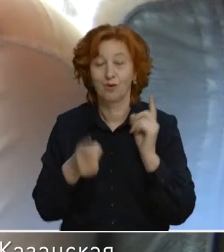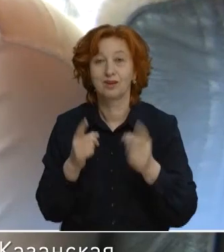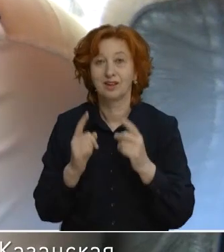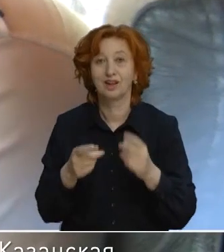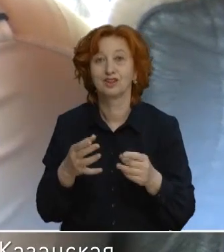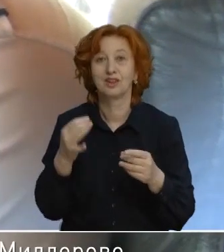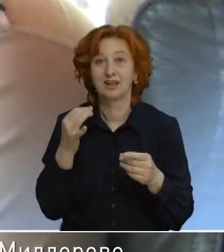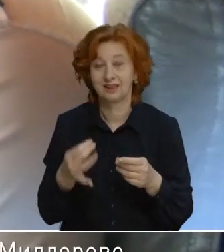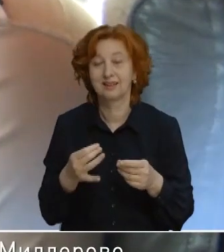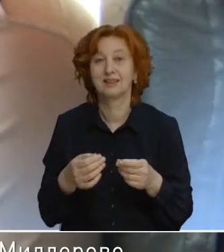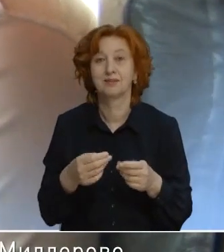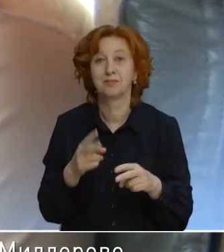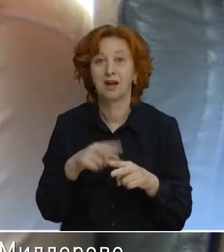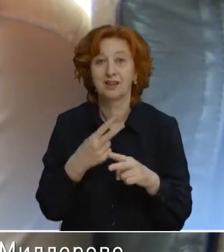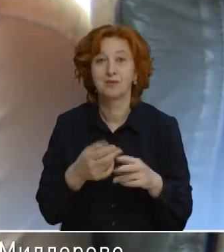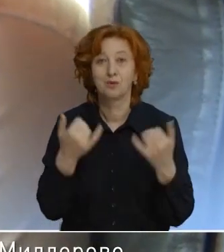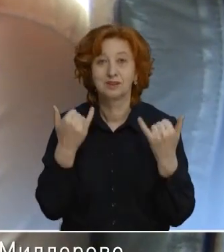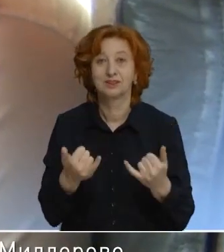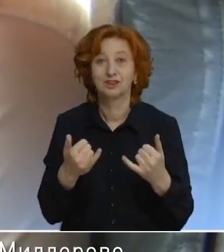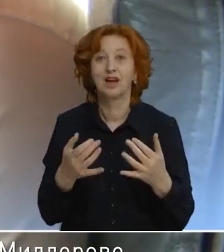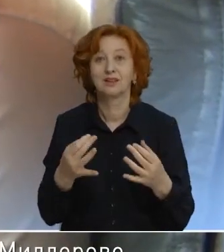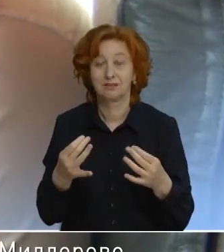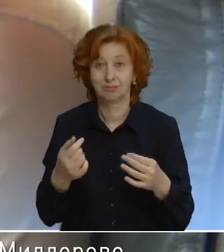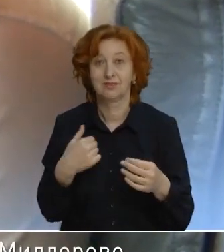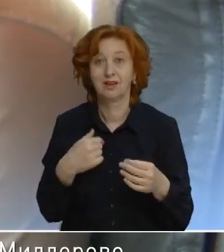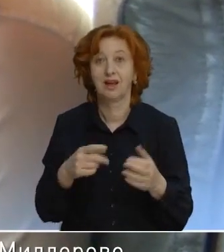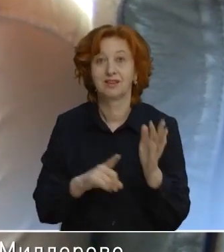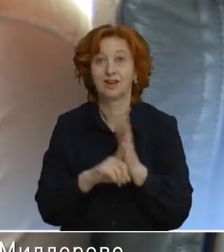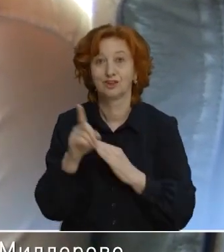школе. Сейчас достаточно высокий конкурс в летных училищах.